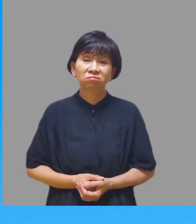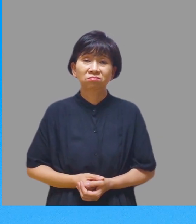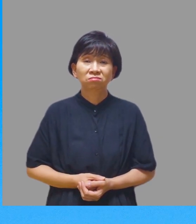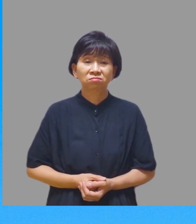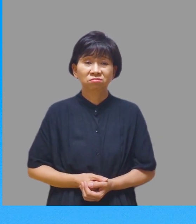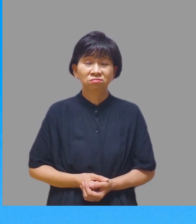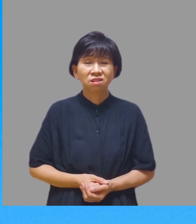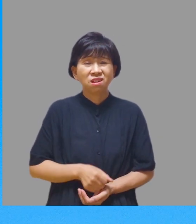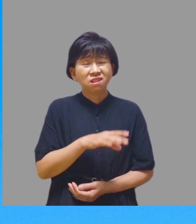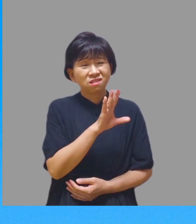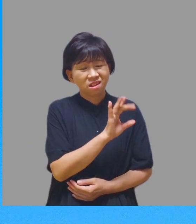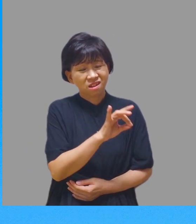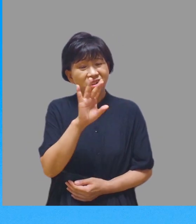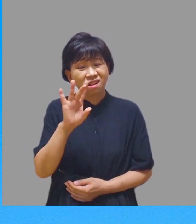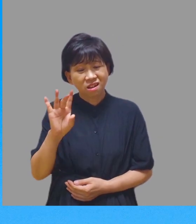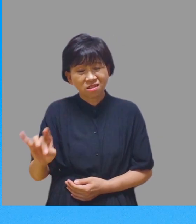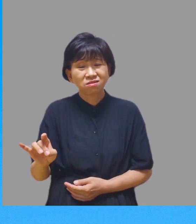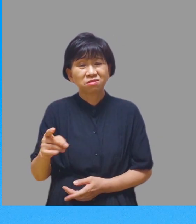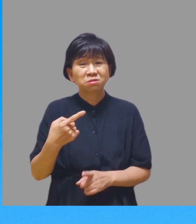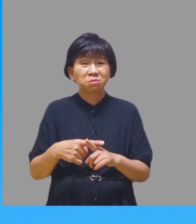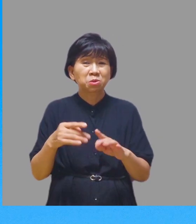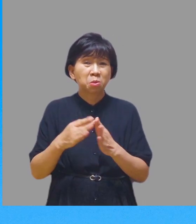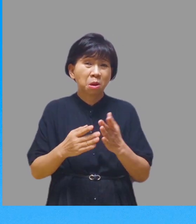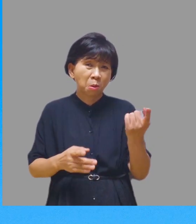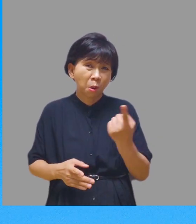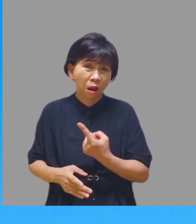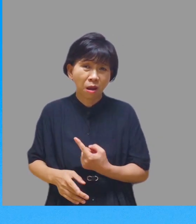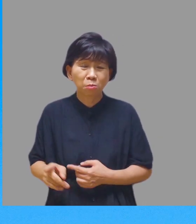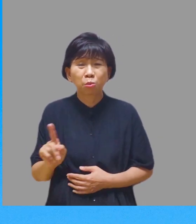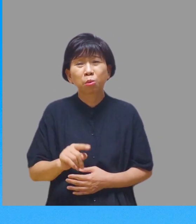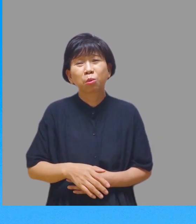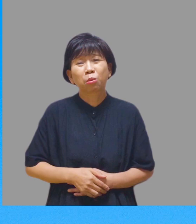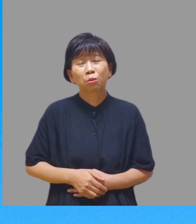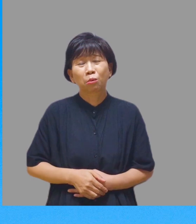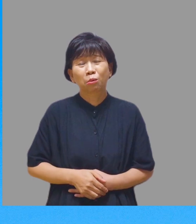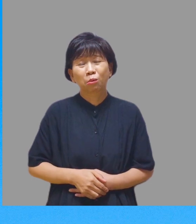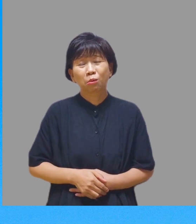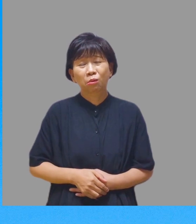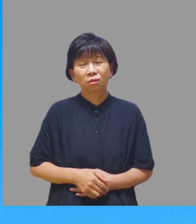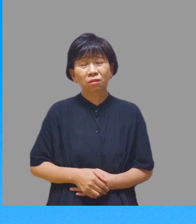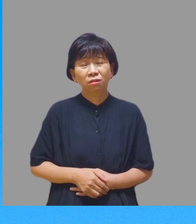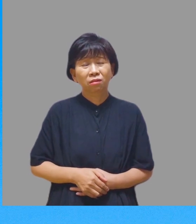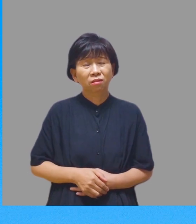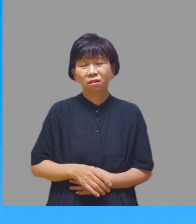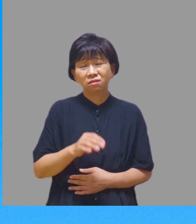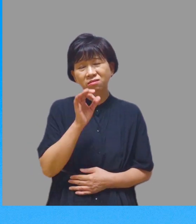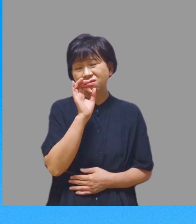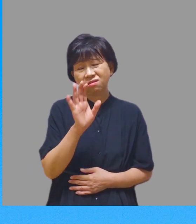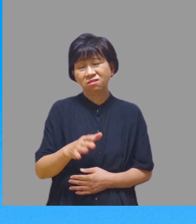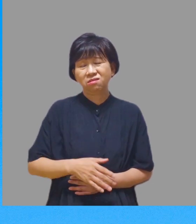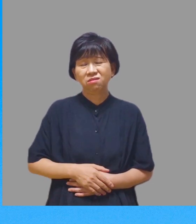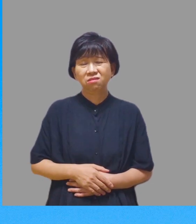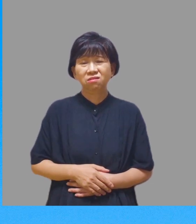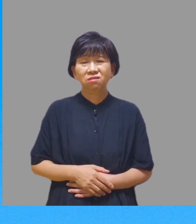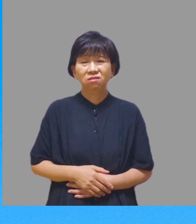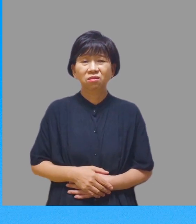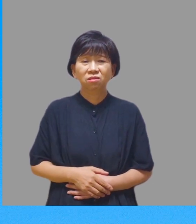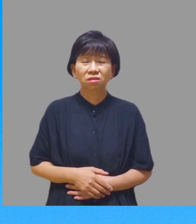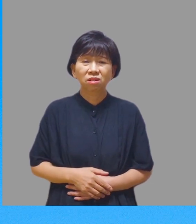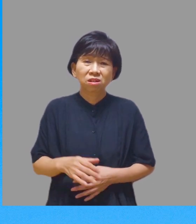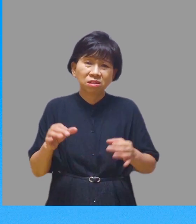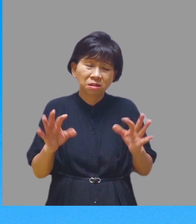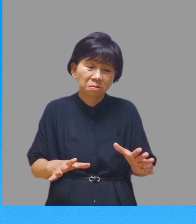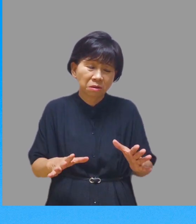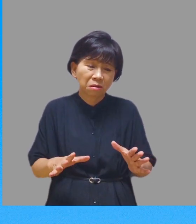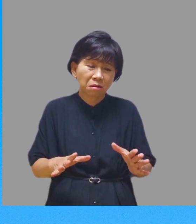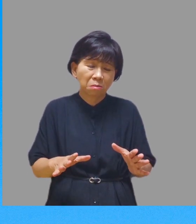겨우겨우 얼굴만 비추시는 거예요. 직분을 받기 위해서는 열심히 달리시는 것 같았는데 잠깐이죠. 잠깐. 6개월,